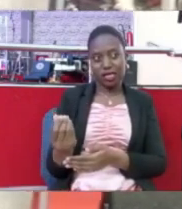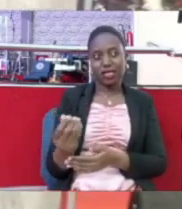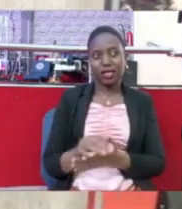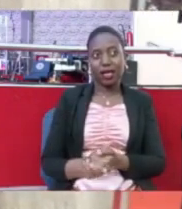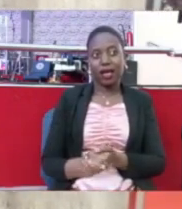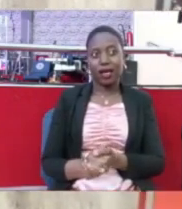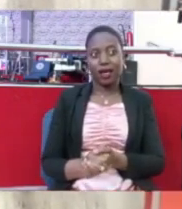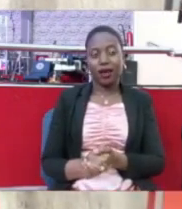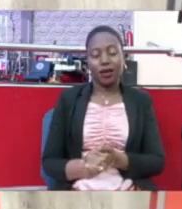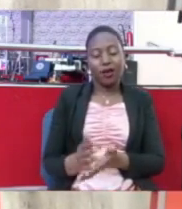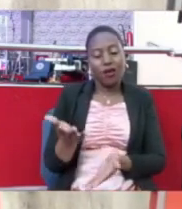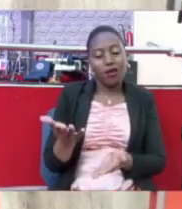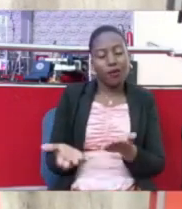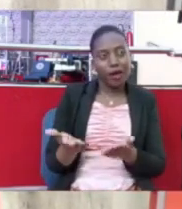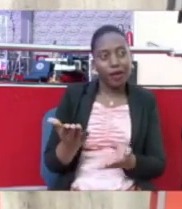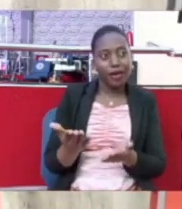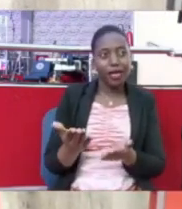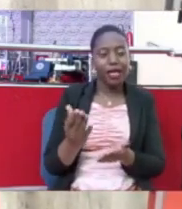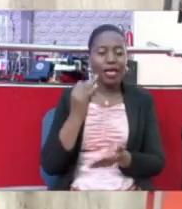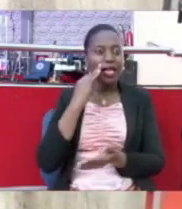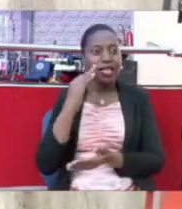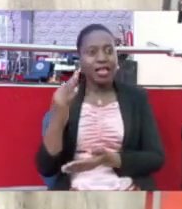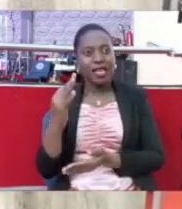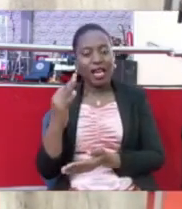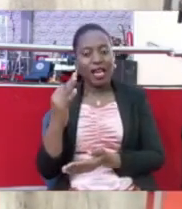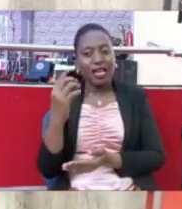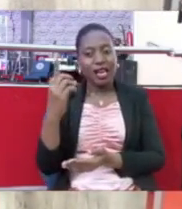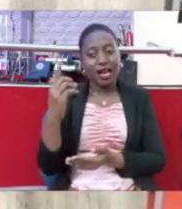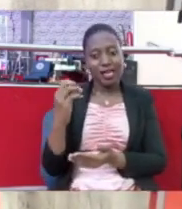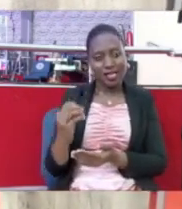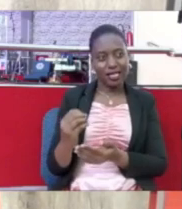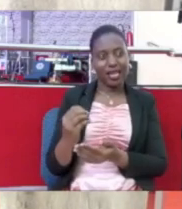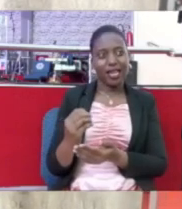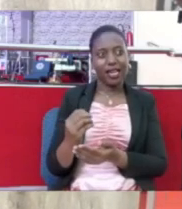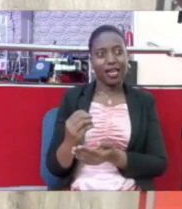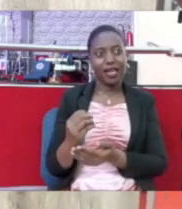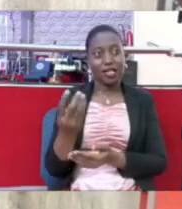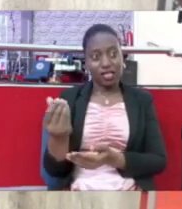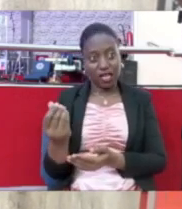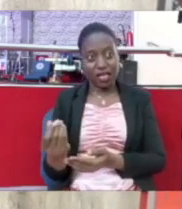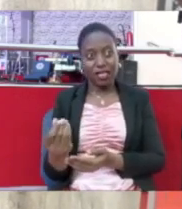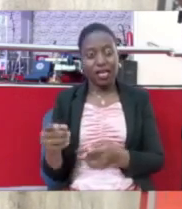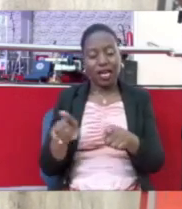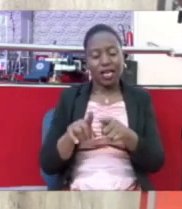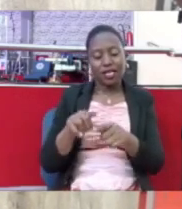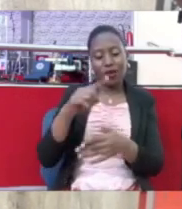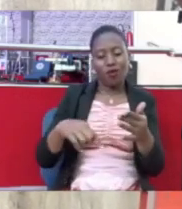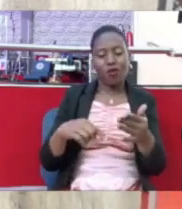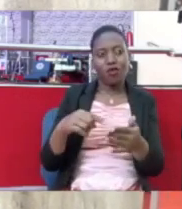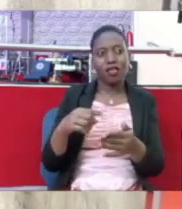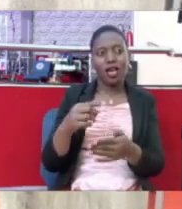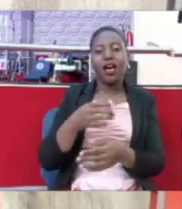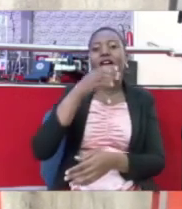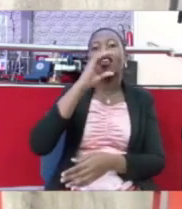20. Or it can cost you 310 like a cup I took yesterday. I don't know what was special with that cup of tea. Ama